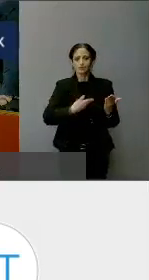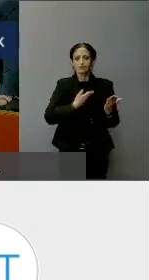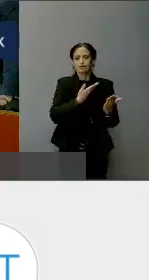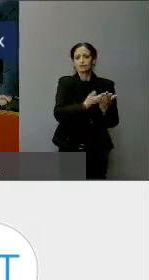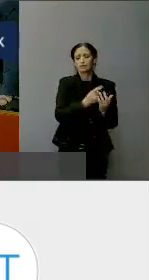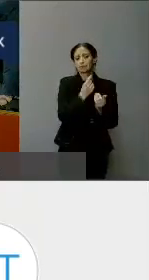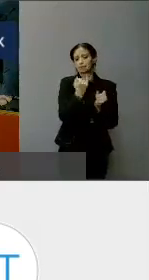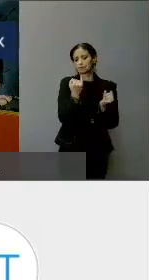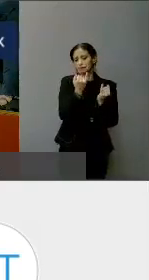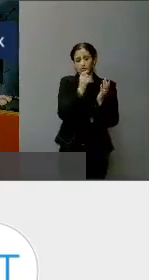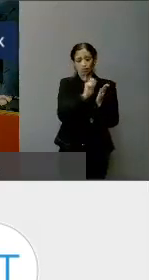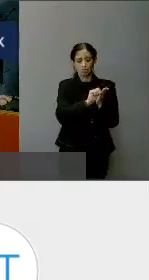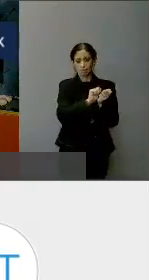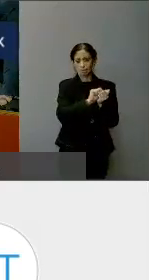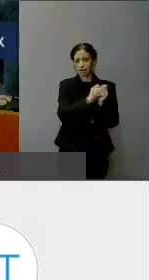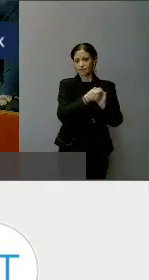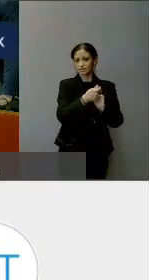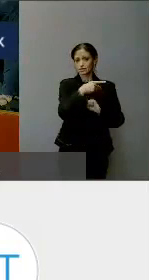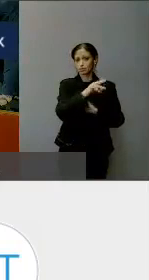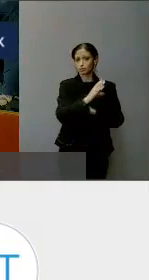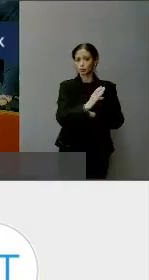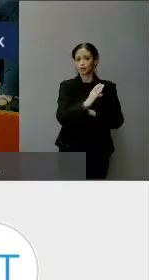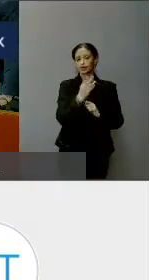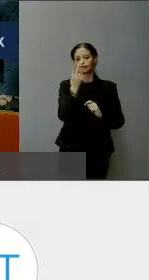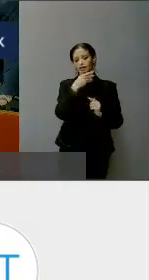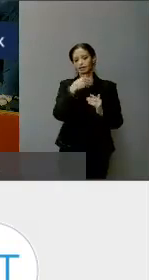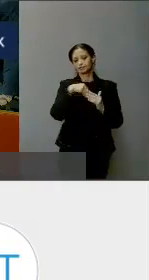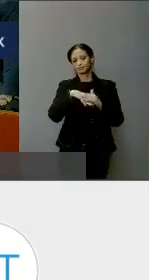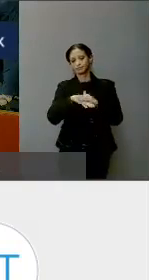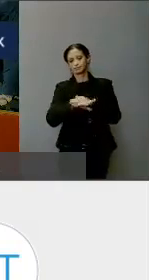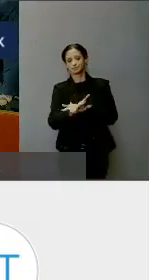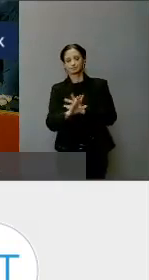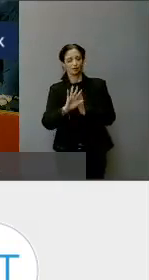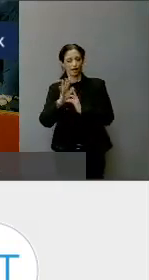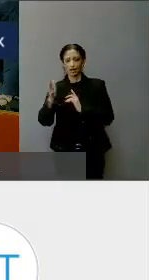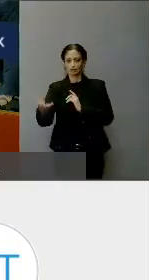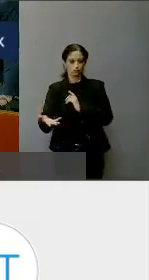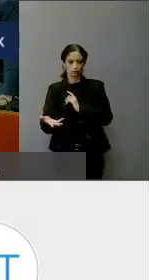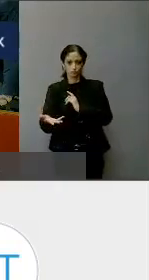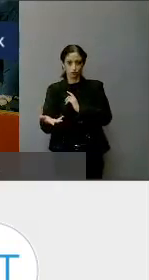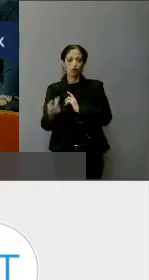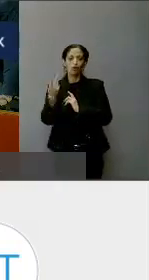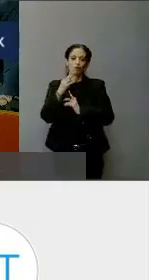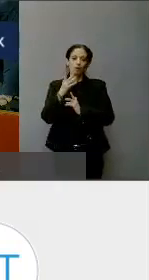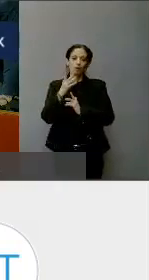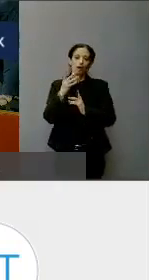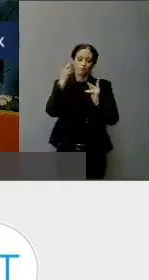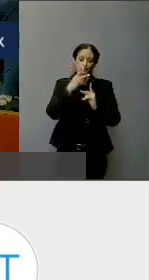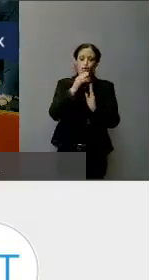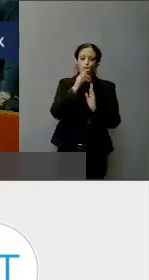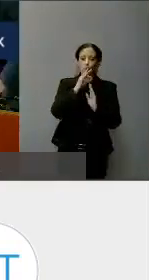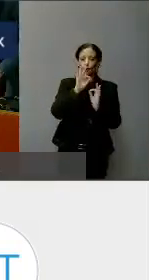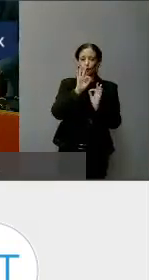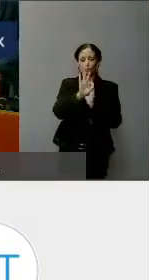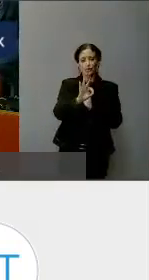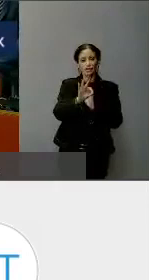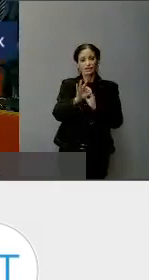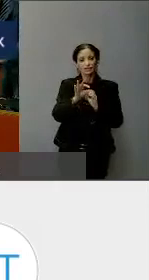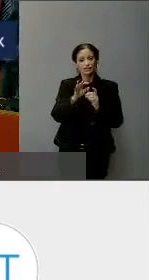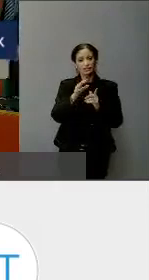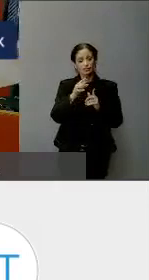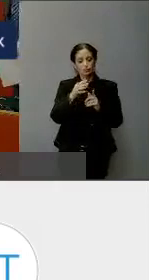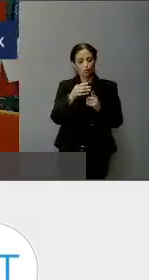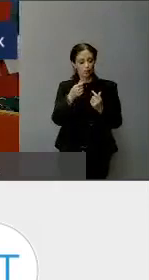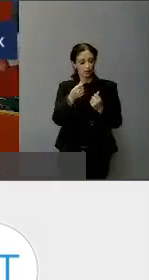variazione al book in realtà dietro c'è molto di più ma si sta perdendo di vista diciamo l'insieme della